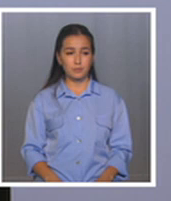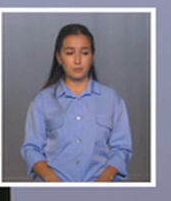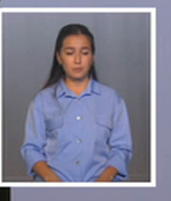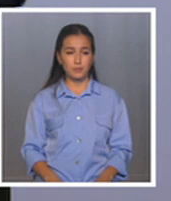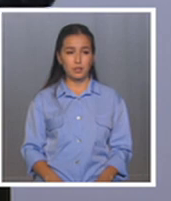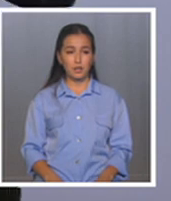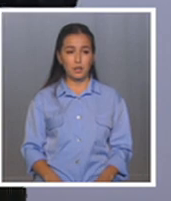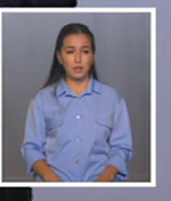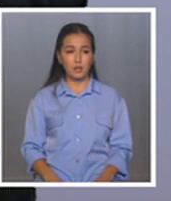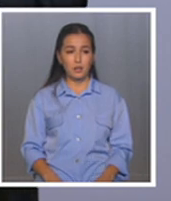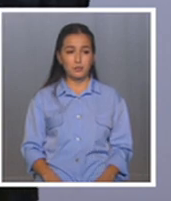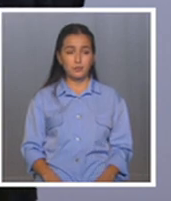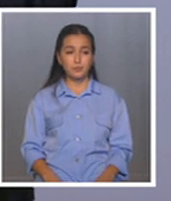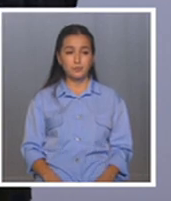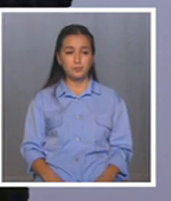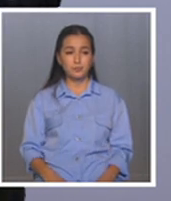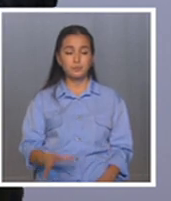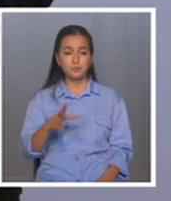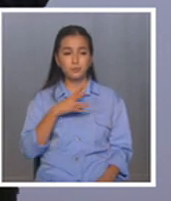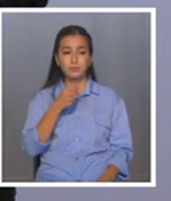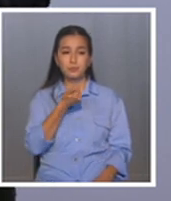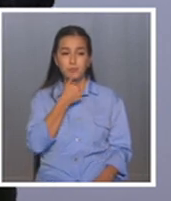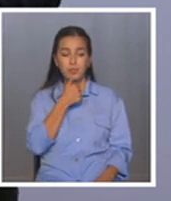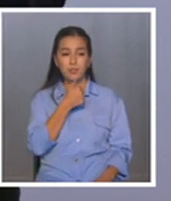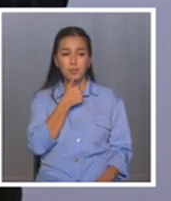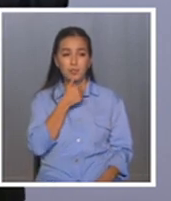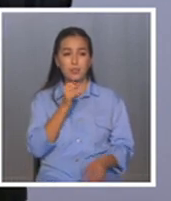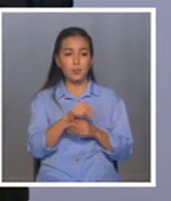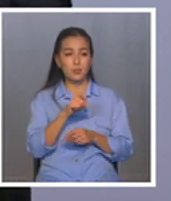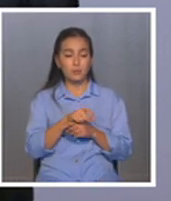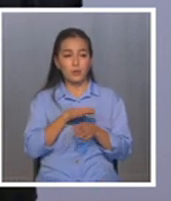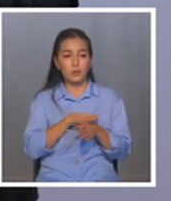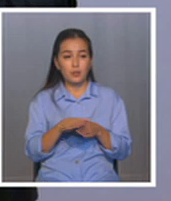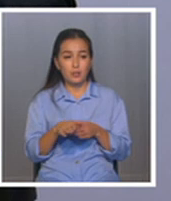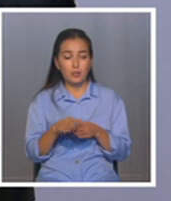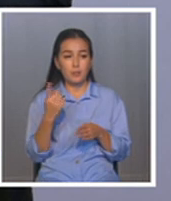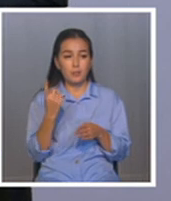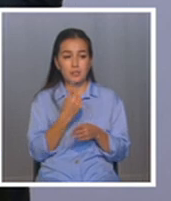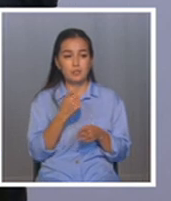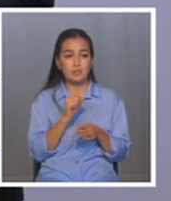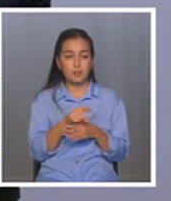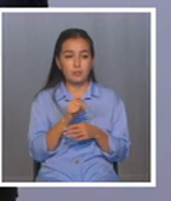Құрметті оқушылар, енді біз сіздермен өткен білімімізді бір қорытындылап алу үшін